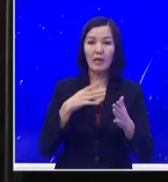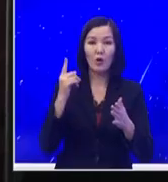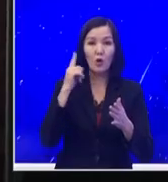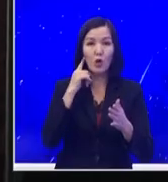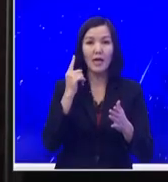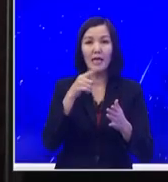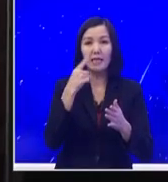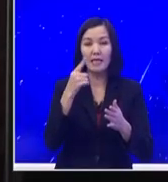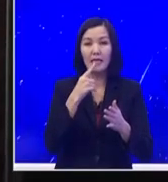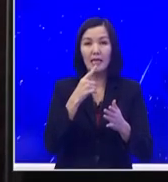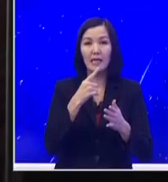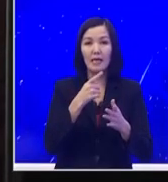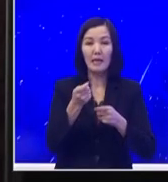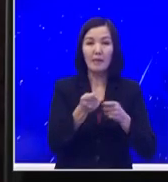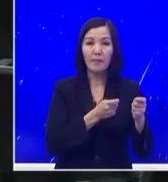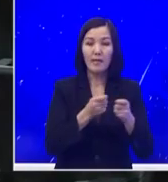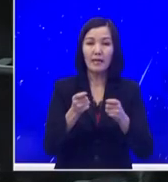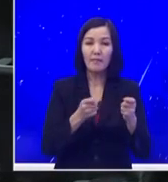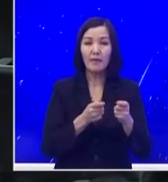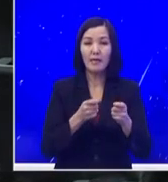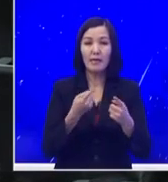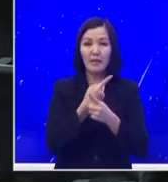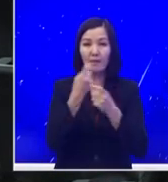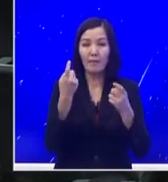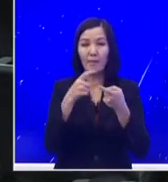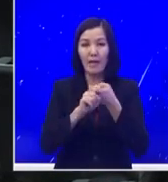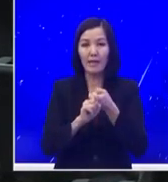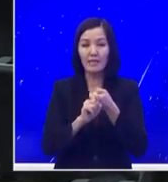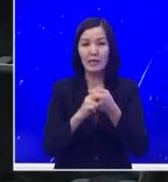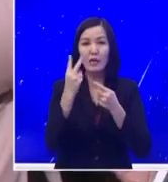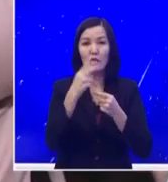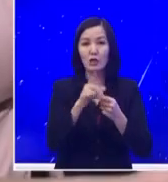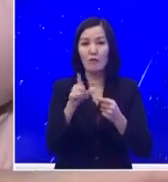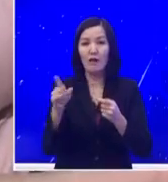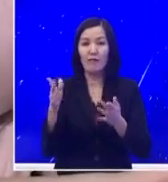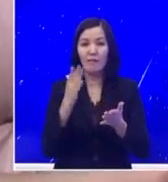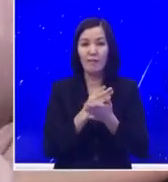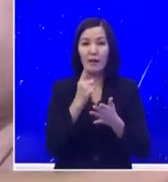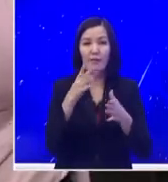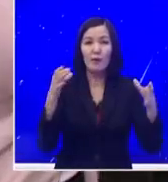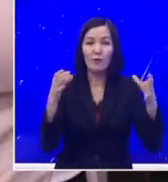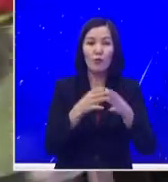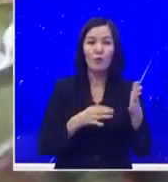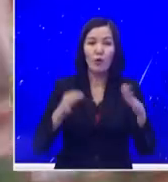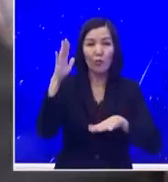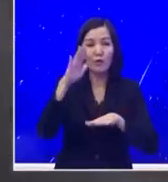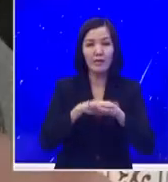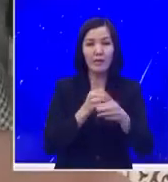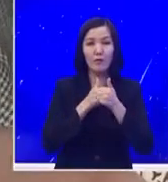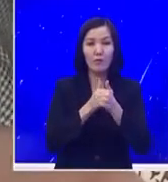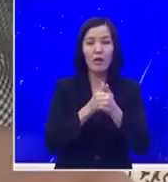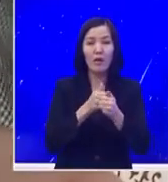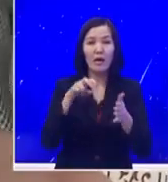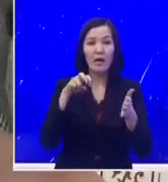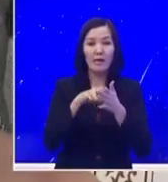билікпен бұқараны байланыстырып жүрген осы кісілер. Қазір өңірде олардың саны 20-ға жуықтайды. Бір тобына бүгін облыс әкімі орынбасарының